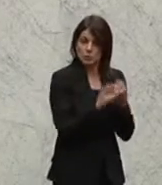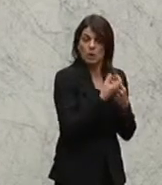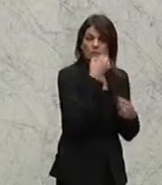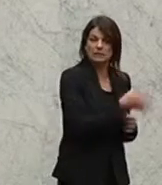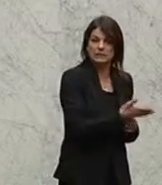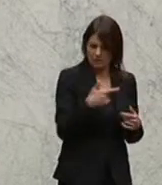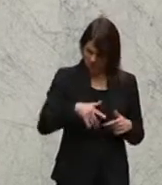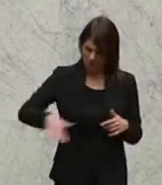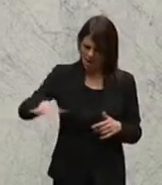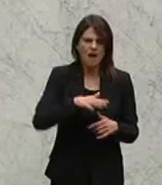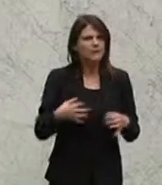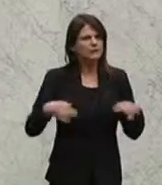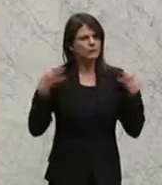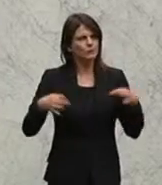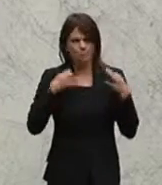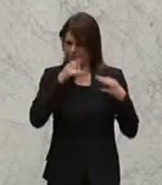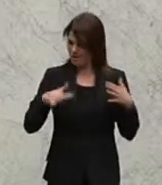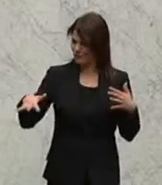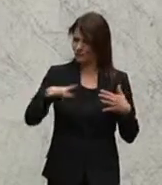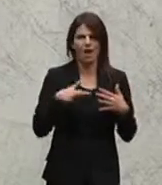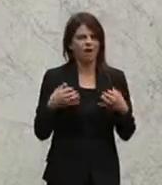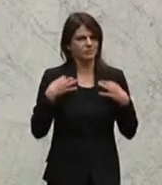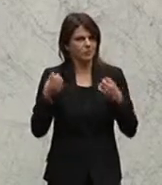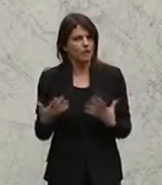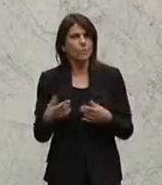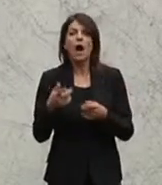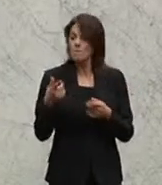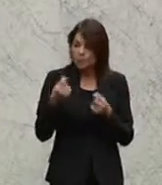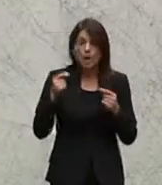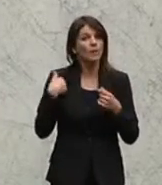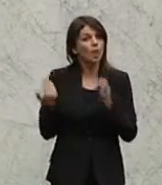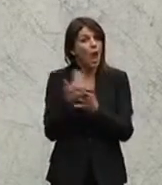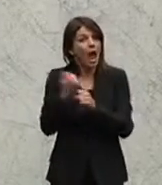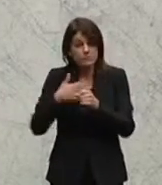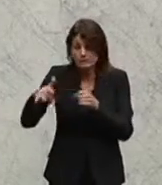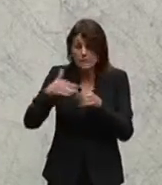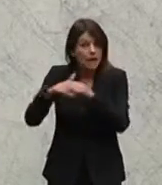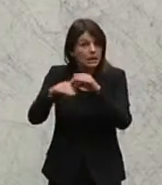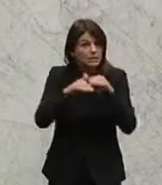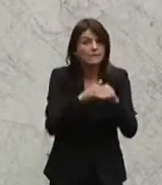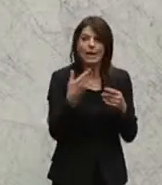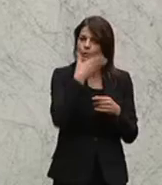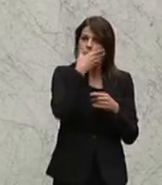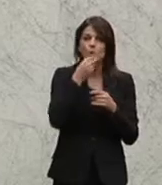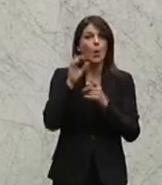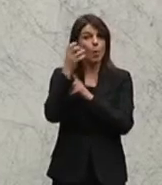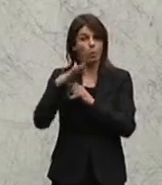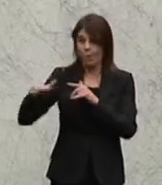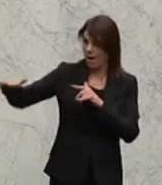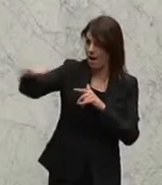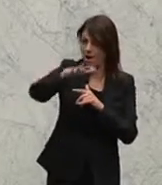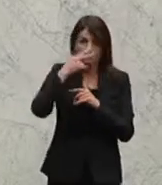Ort in einer gesunden Landwirtschaft, was wiederum Arbeitsplätze heißt, was gepflegte Kulturlandschaft heißt, was Kreislaufwirtschaft